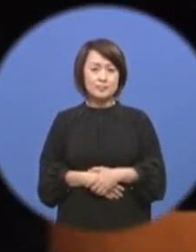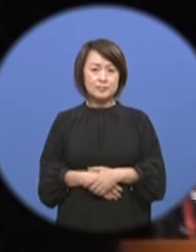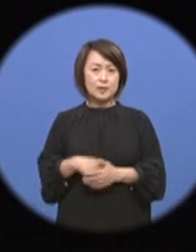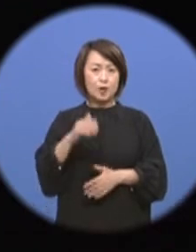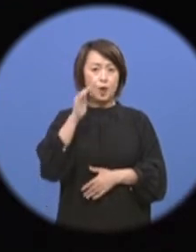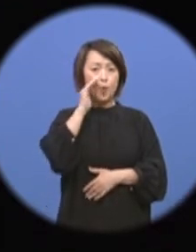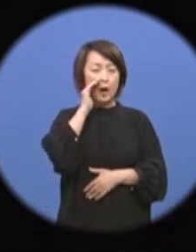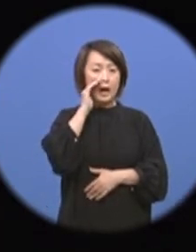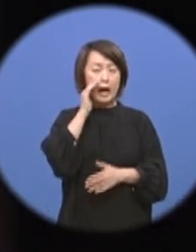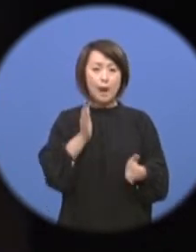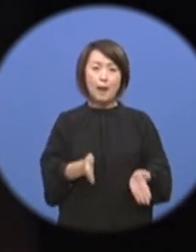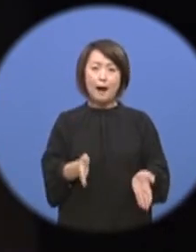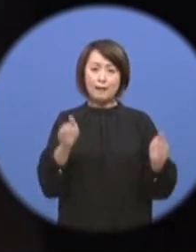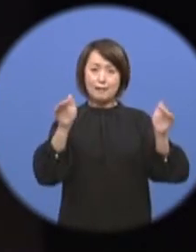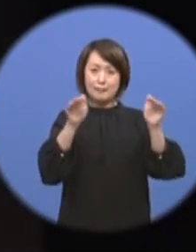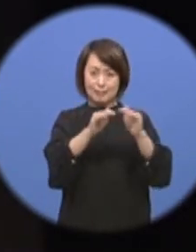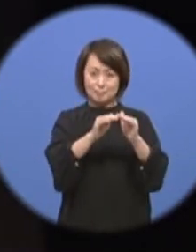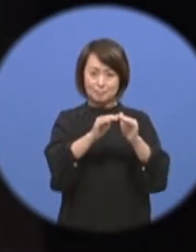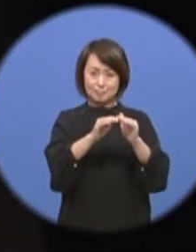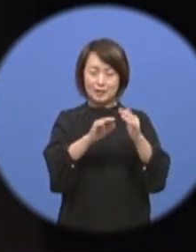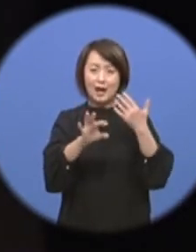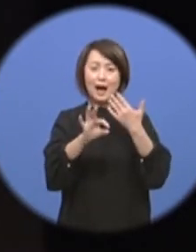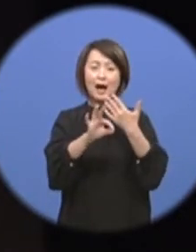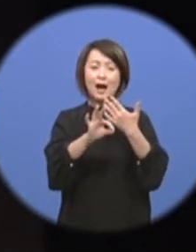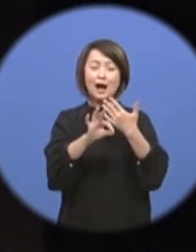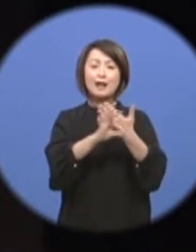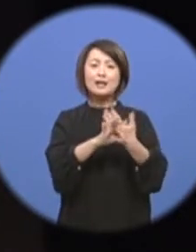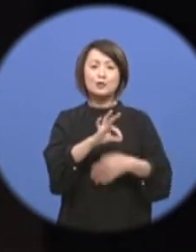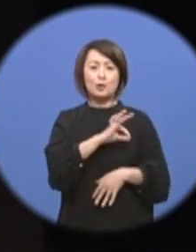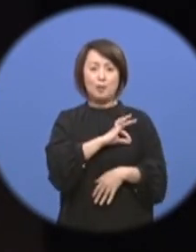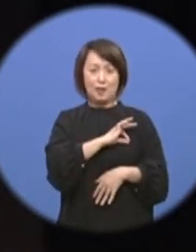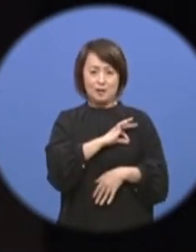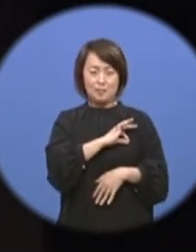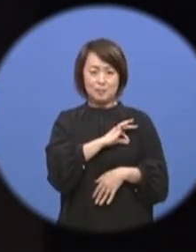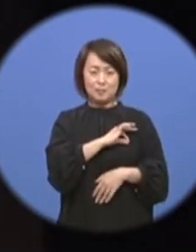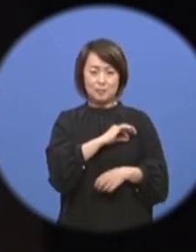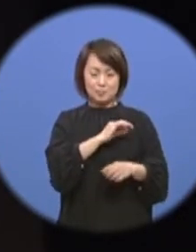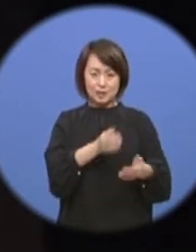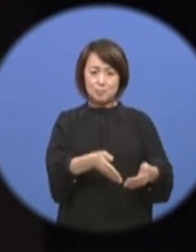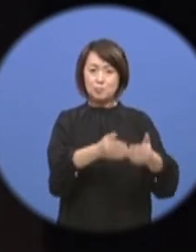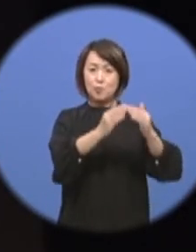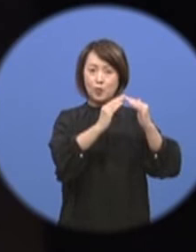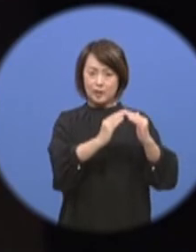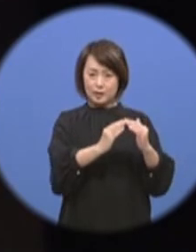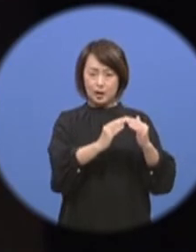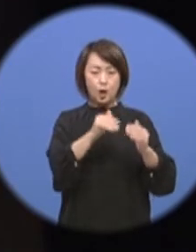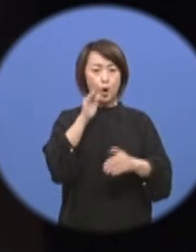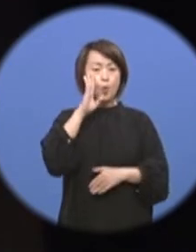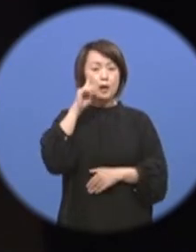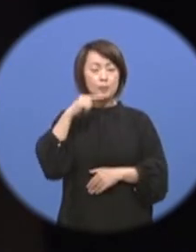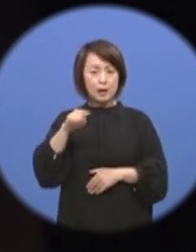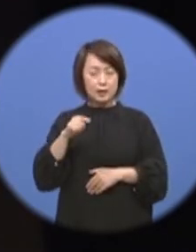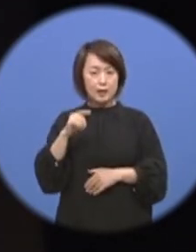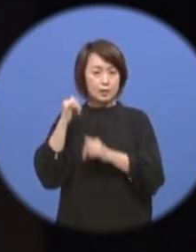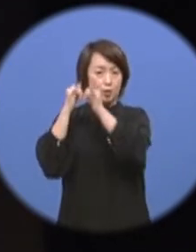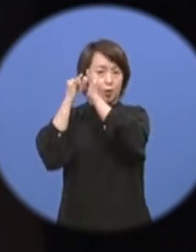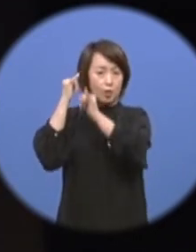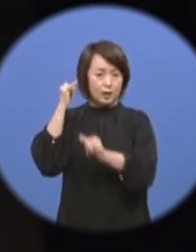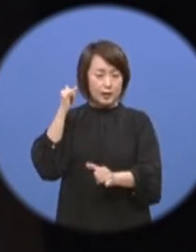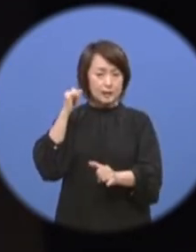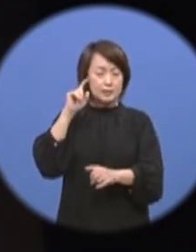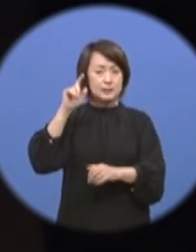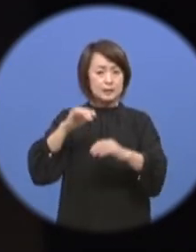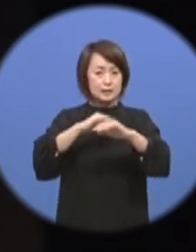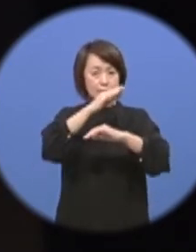和歌山タンというものをまだ歌唱ですけれども設けましてですねまあ本件の歴史や自然文化